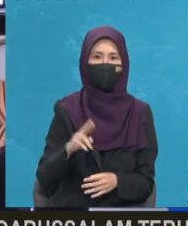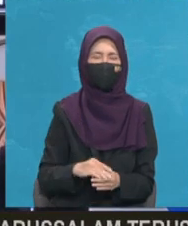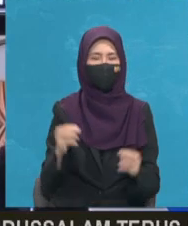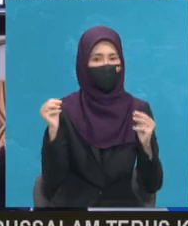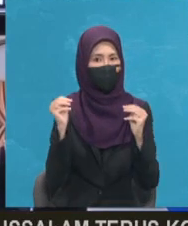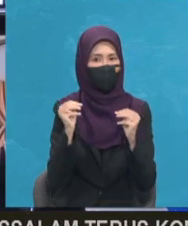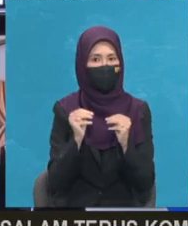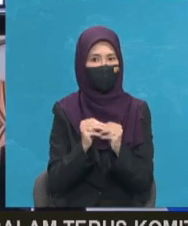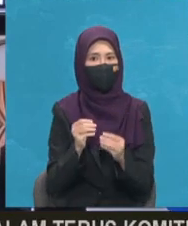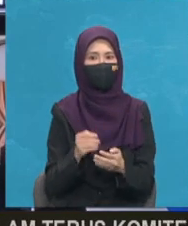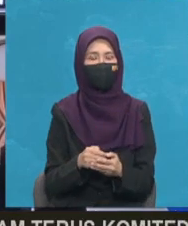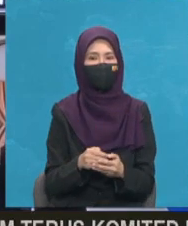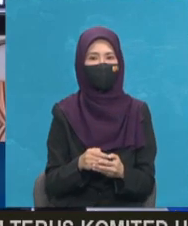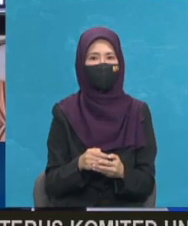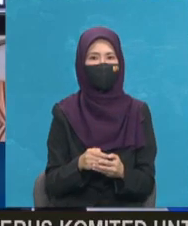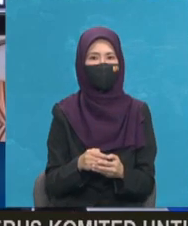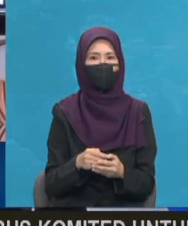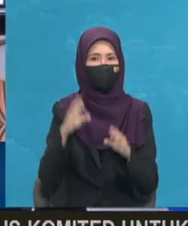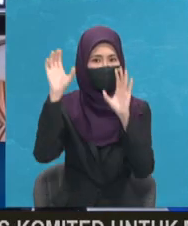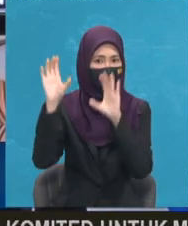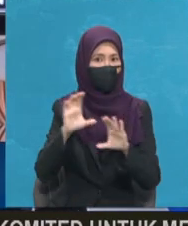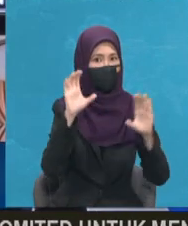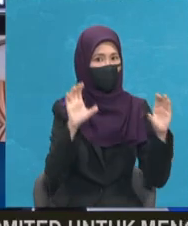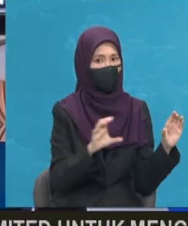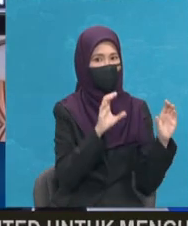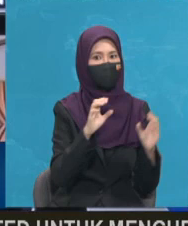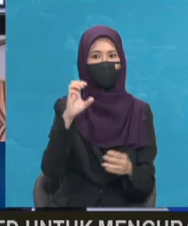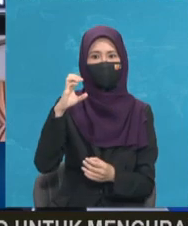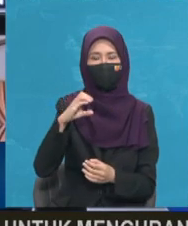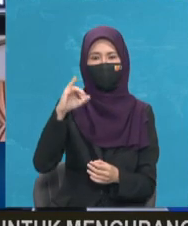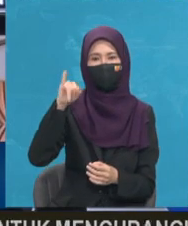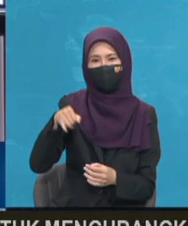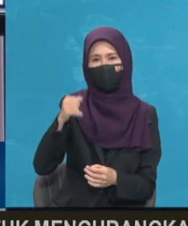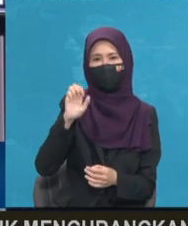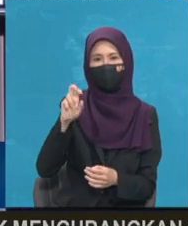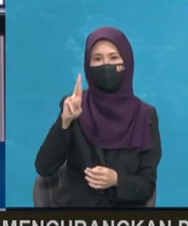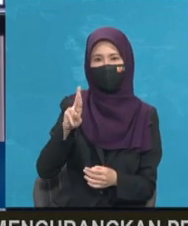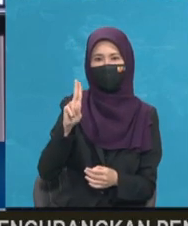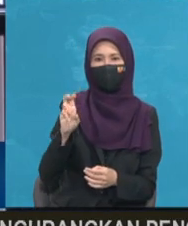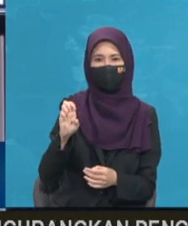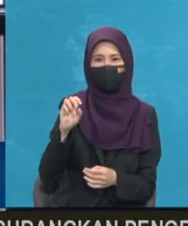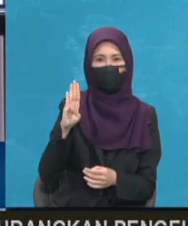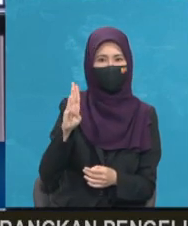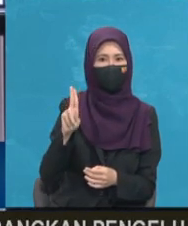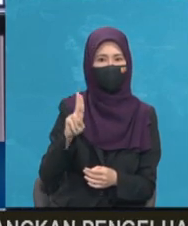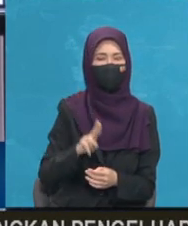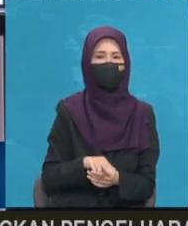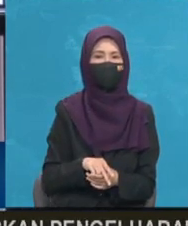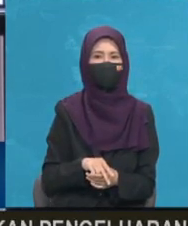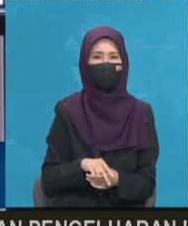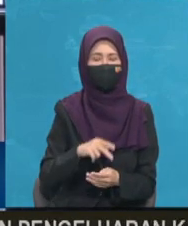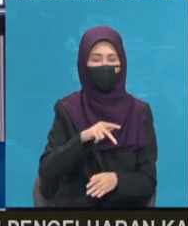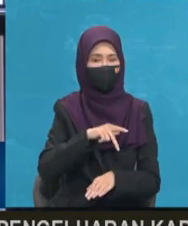antaranya mengambil maklum mengenai maklumat keadaan cuaca dan asap jerebu yang disampaikan oleh ASEAN spesialis meteorological